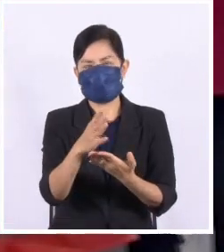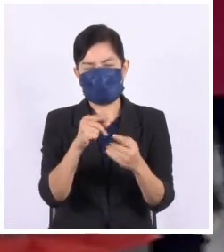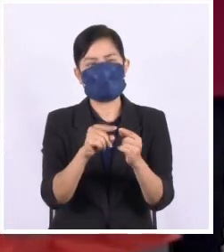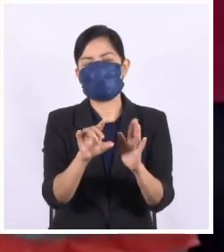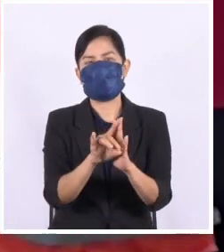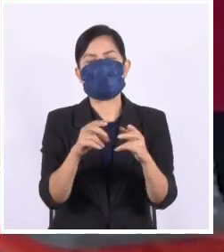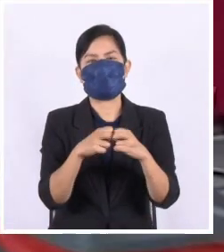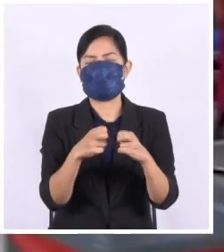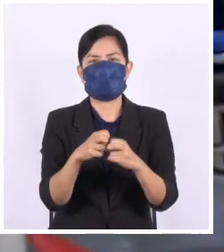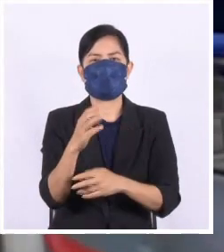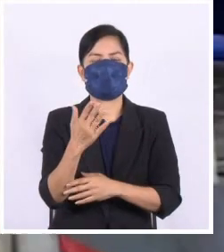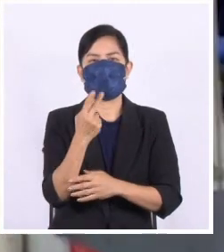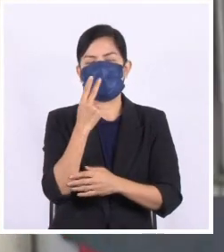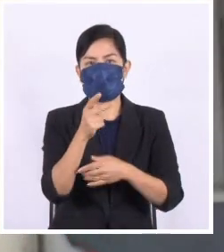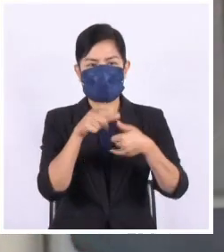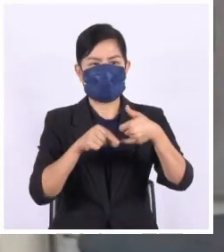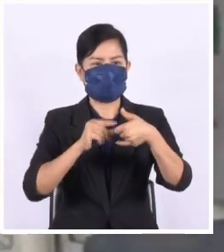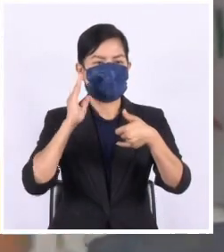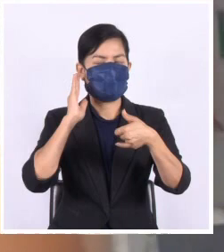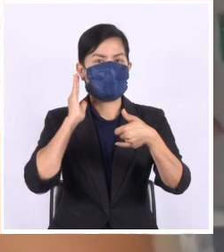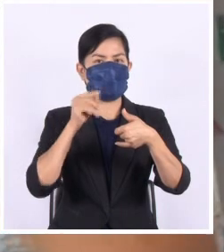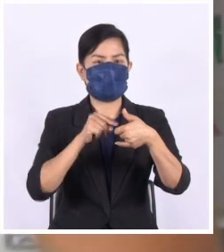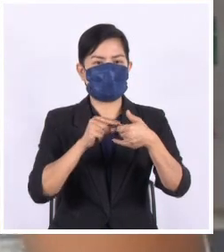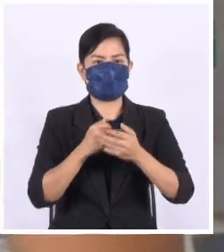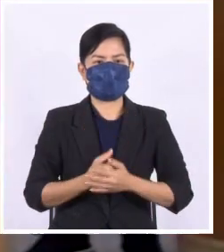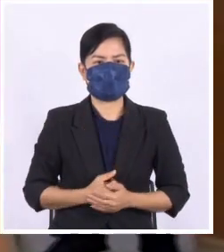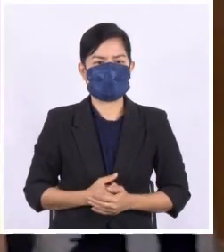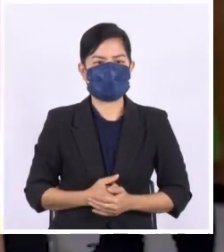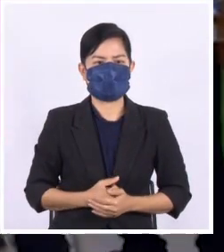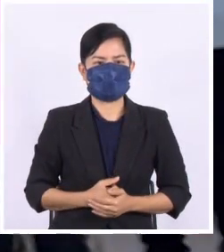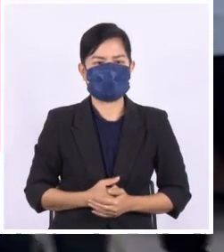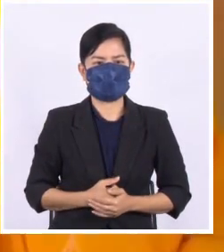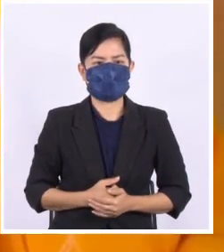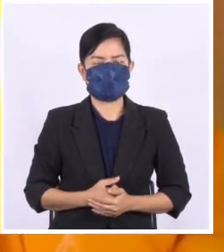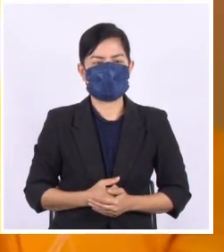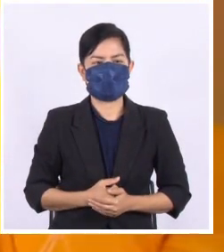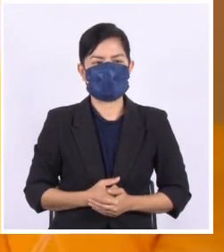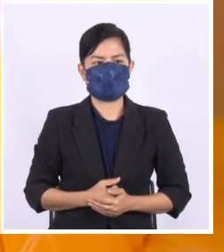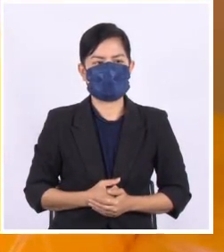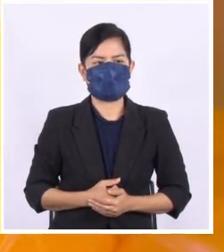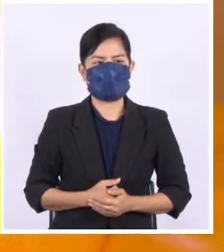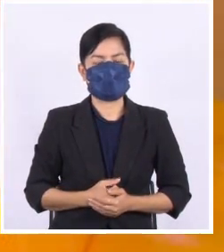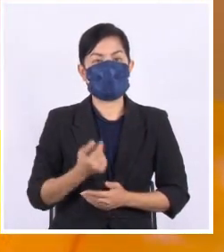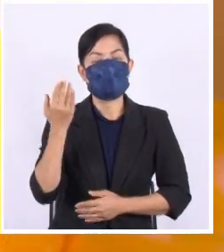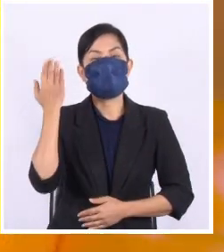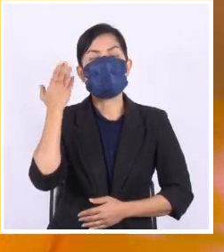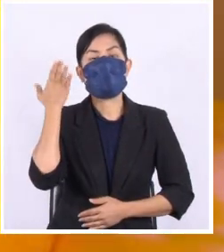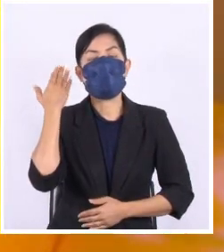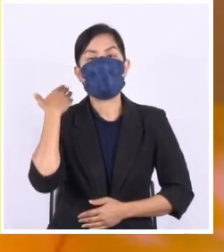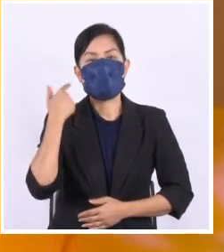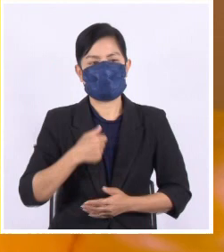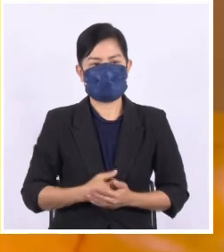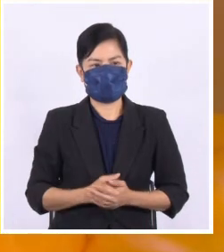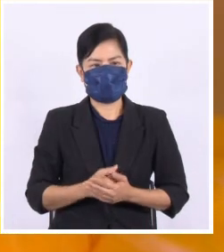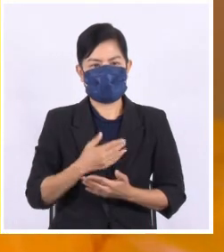บกันดีเอาฟังเสียงสมโพธิ์ดวงนินหน่อยผู้เป็นสามีฮะ เขาเป็นแฟนกับเมื่อคืนเนี่ยใน